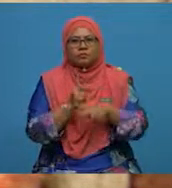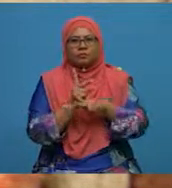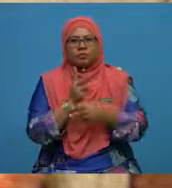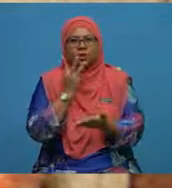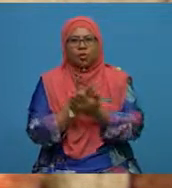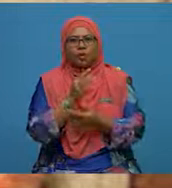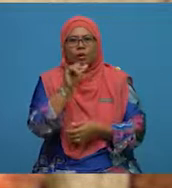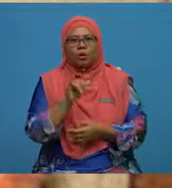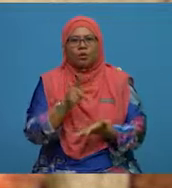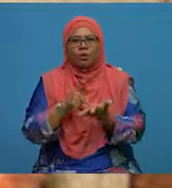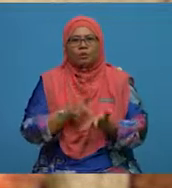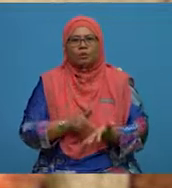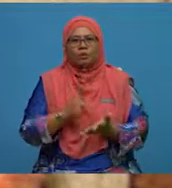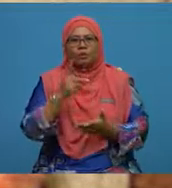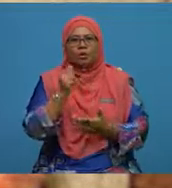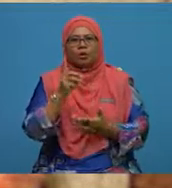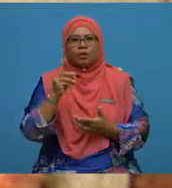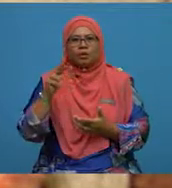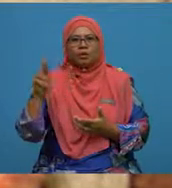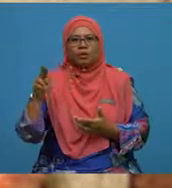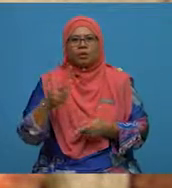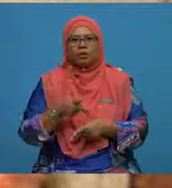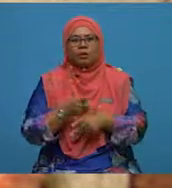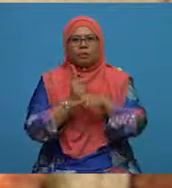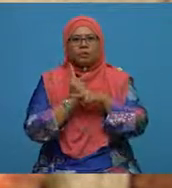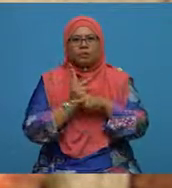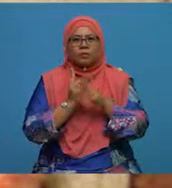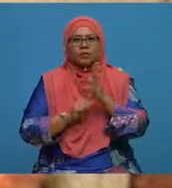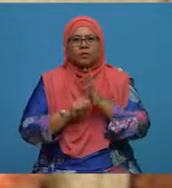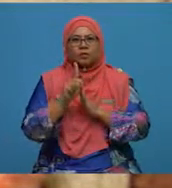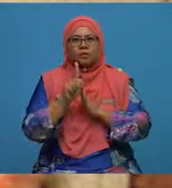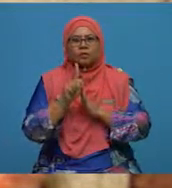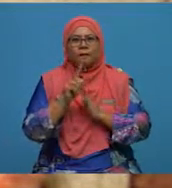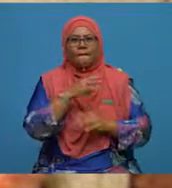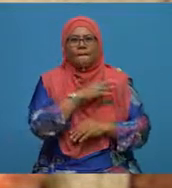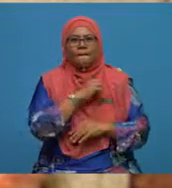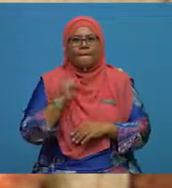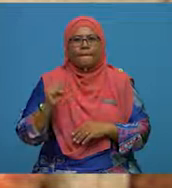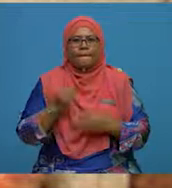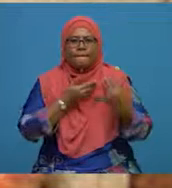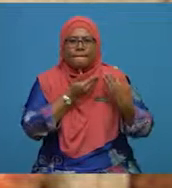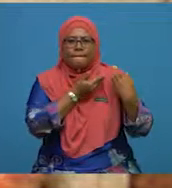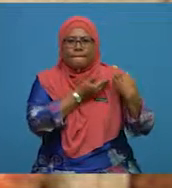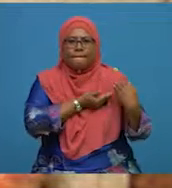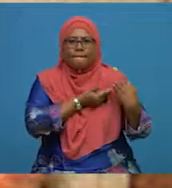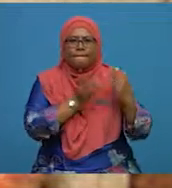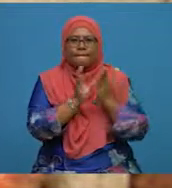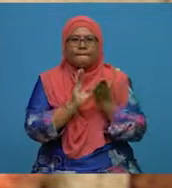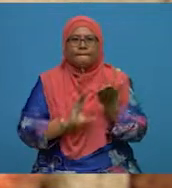yang mengenakan kadar faedah pinjaman yang tinggi serta beban cukai.